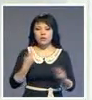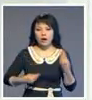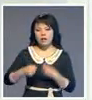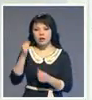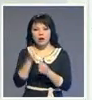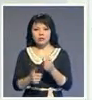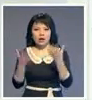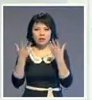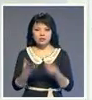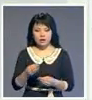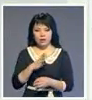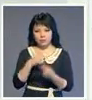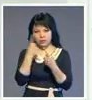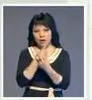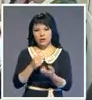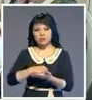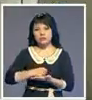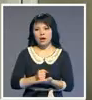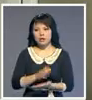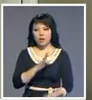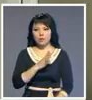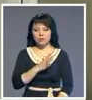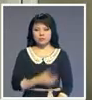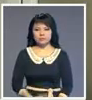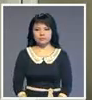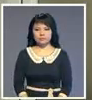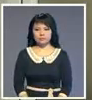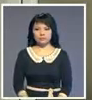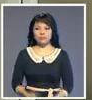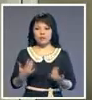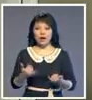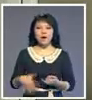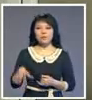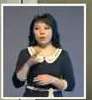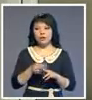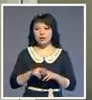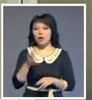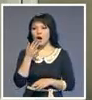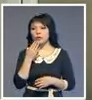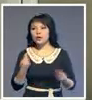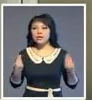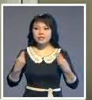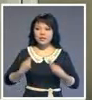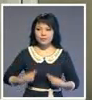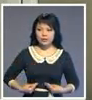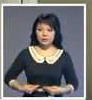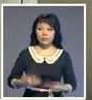киімді күнделікті киюді ұйғарыпты. Редакциямыздың қызметкерлерінің барлығы ұлттық киім киіп